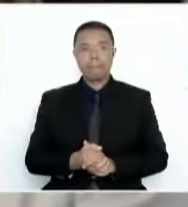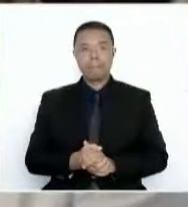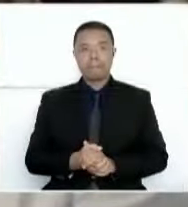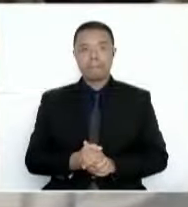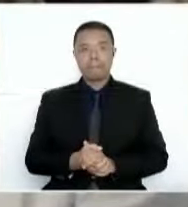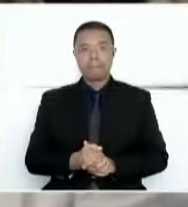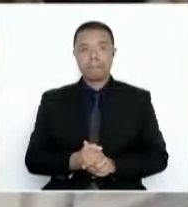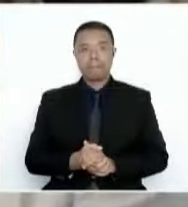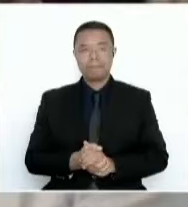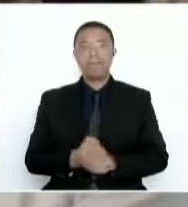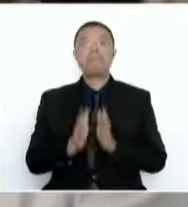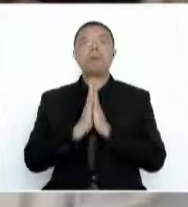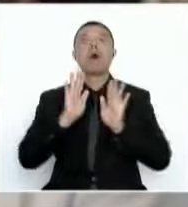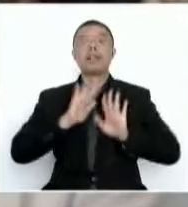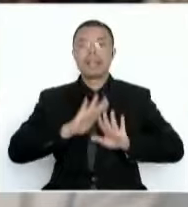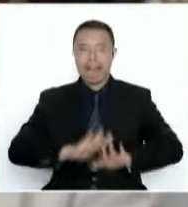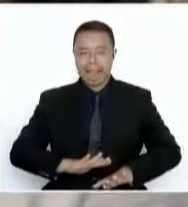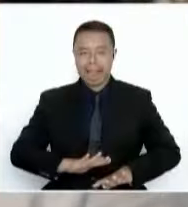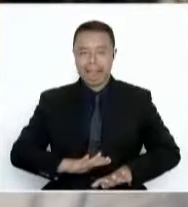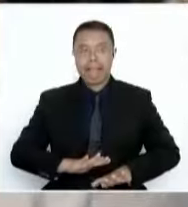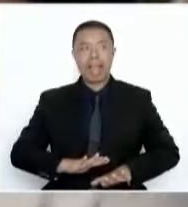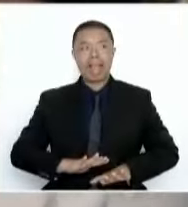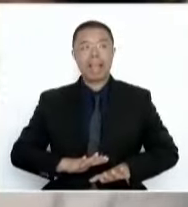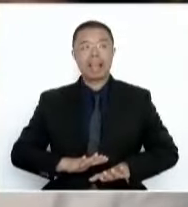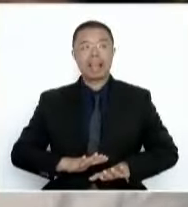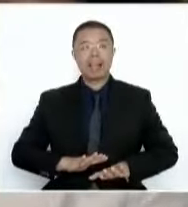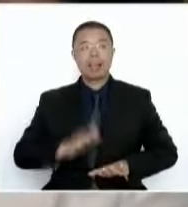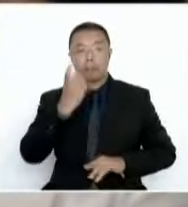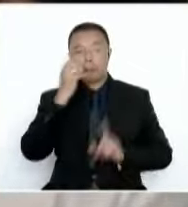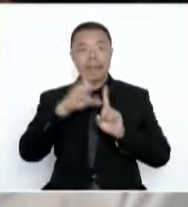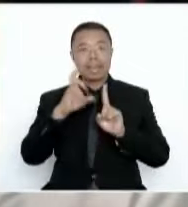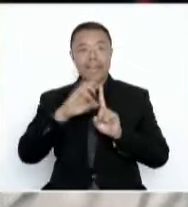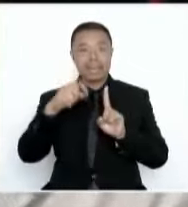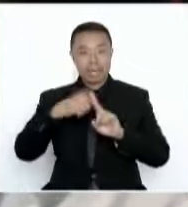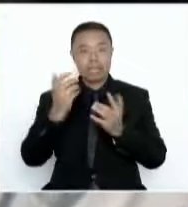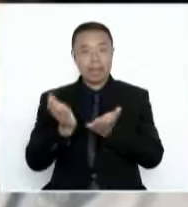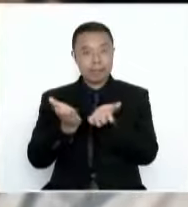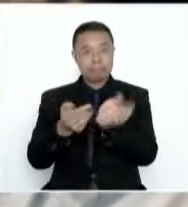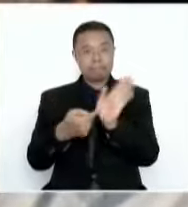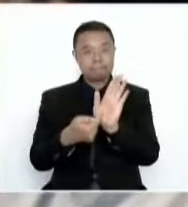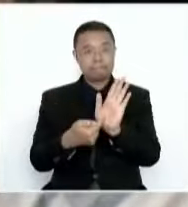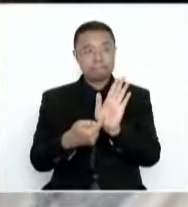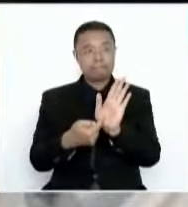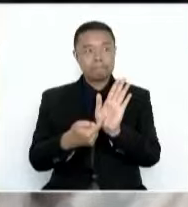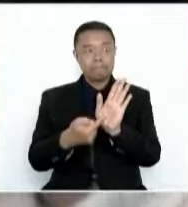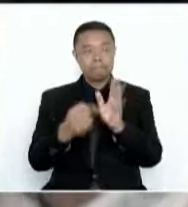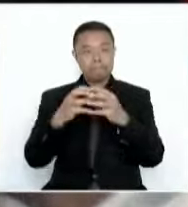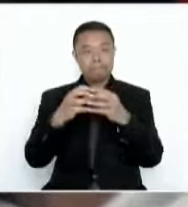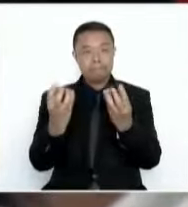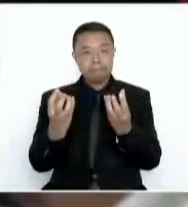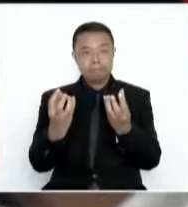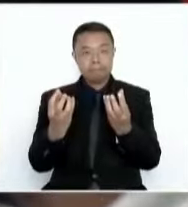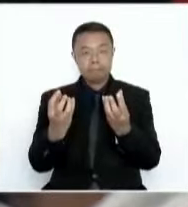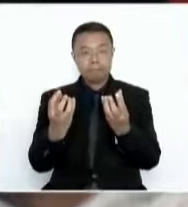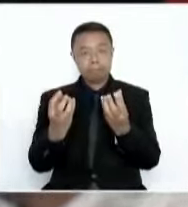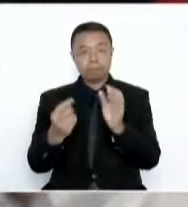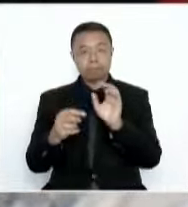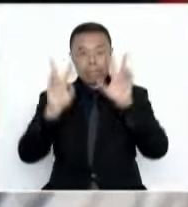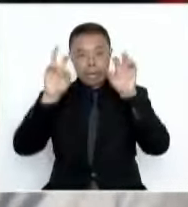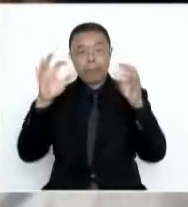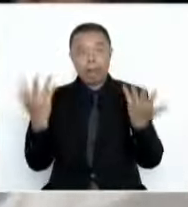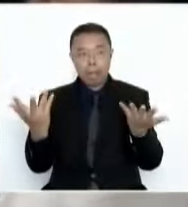fishb mohon tenang hadirin Pak Didik Oke dibuka dulu silakan subtema tentang